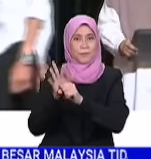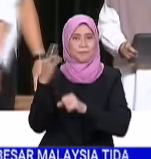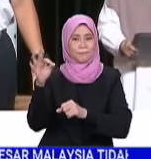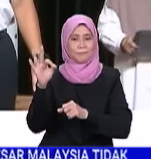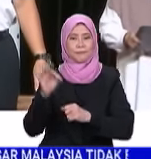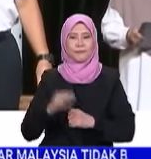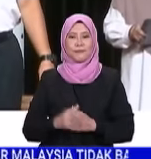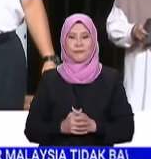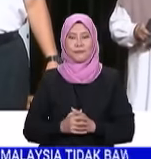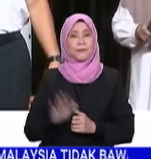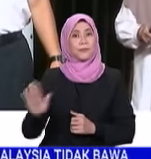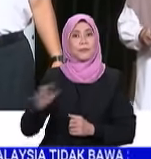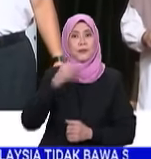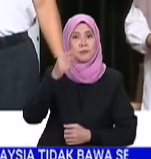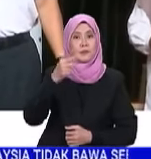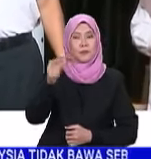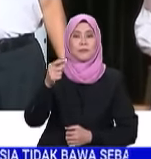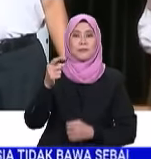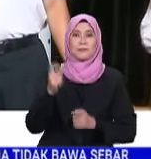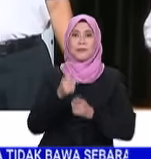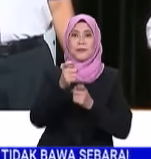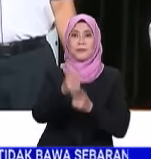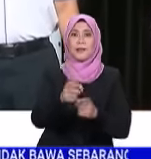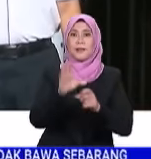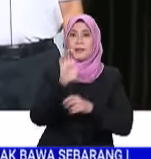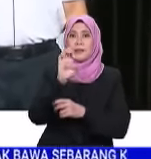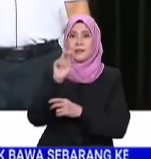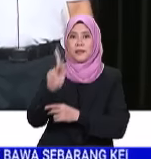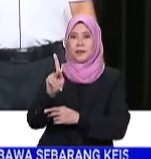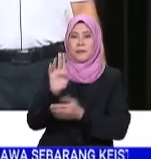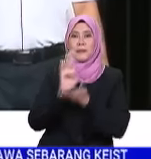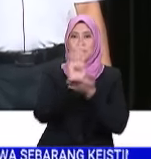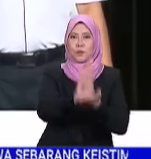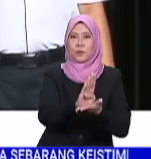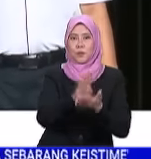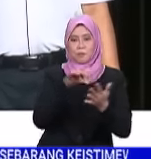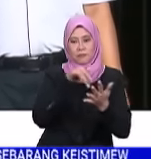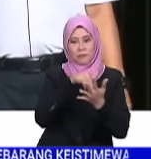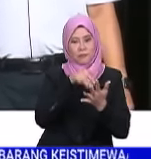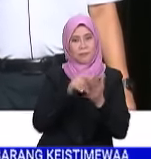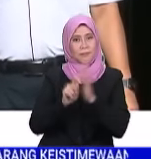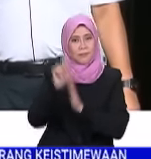covid1ia menyatakannya pada Majlis penyampaianek skim biasiswa